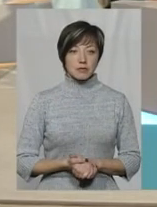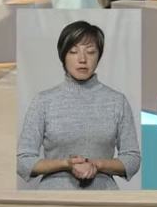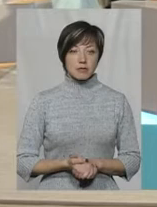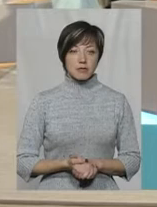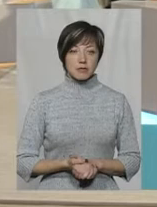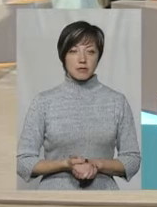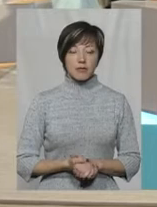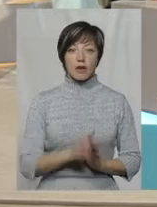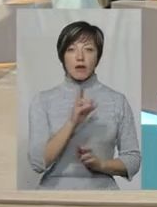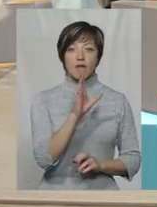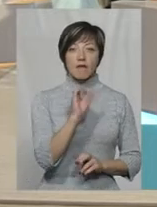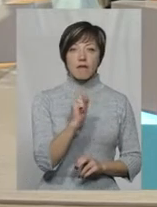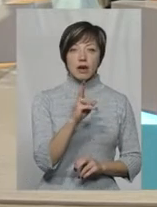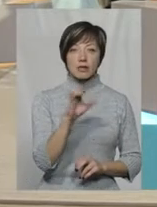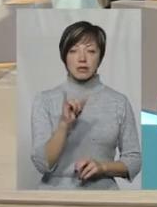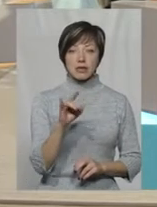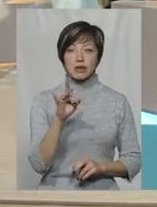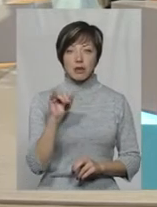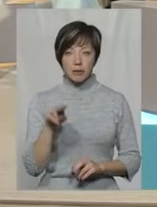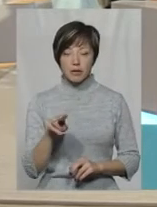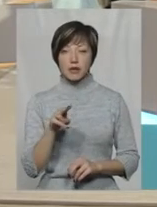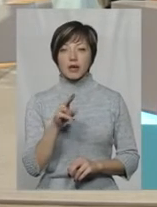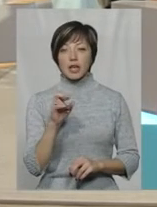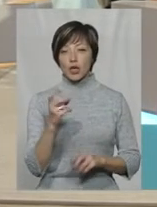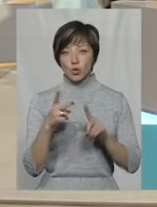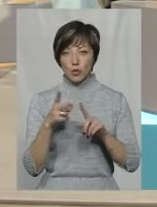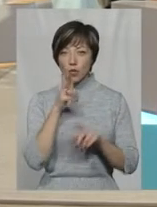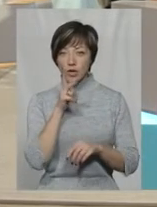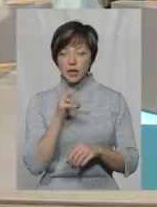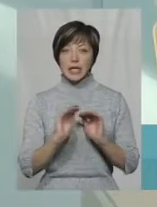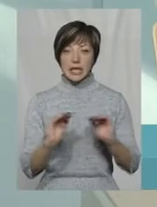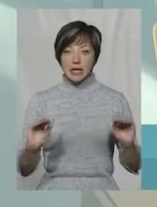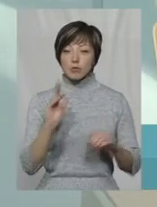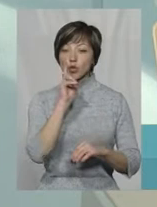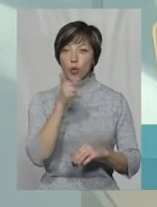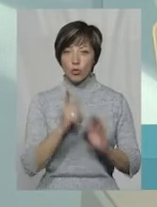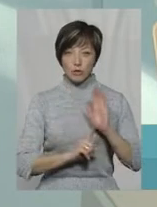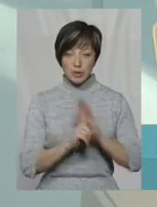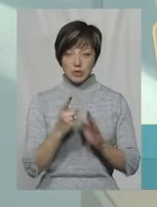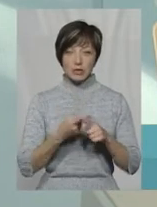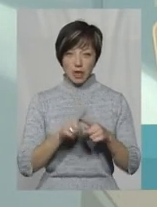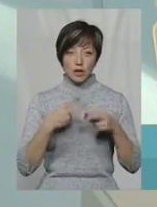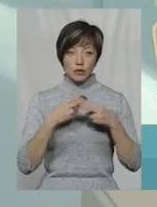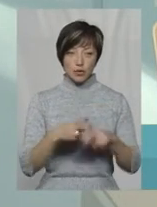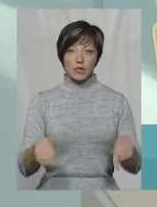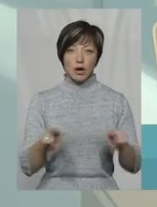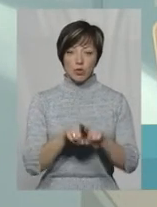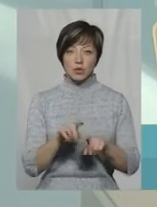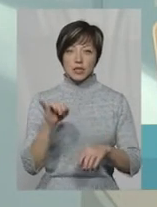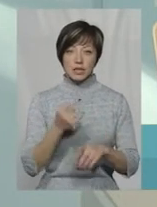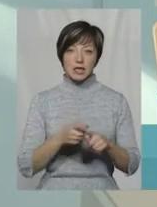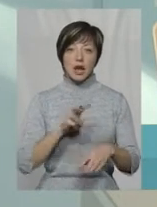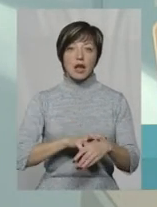І ваксігріп, і джісифлю роблять дітям з 3 років. Це інструкція також. І це